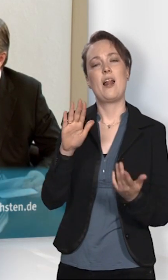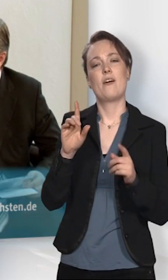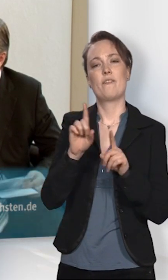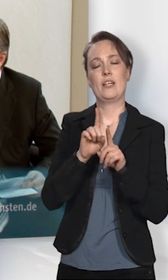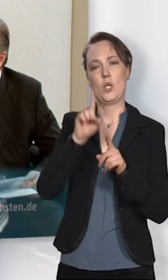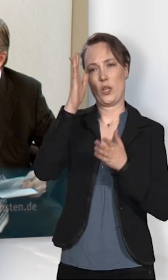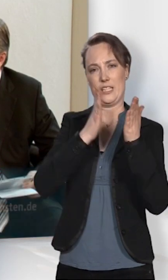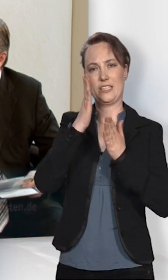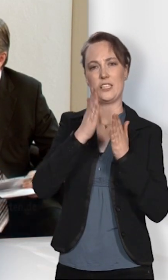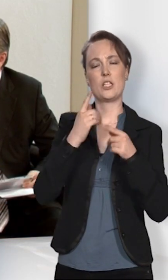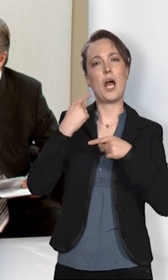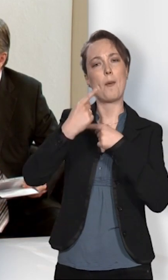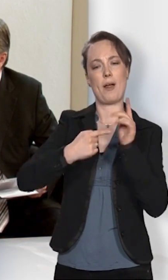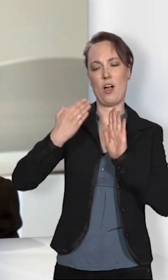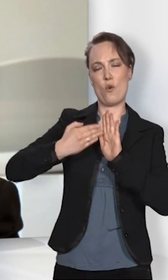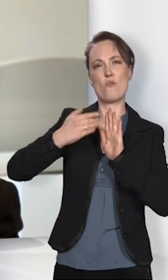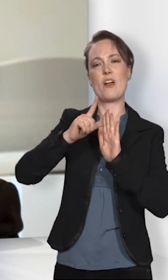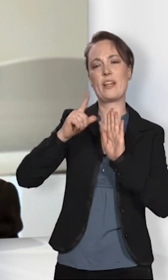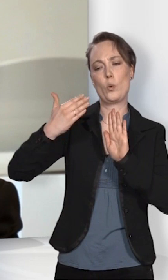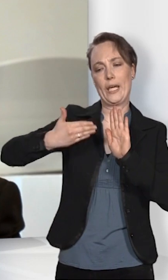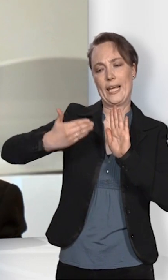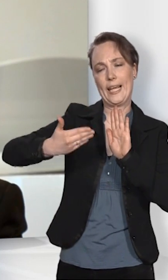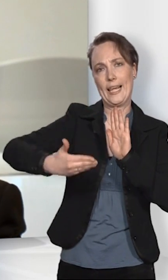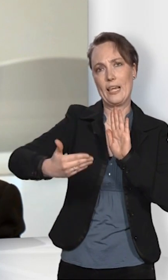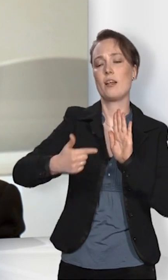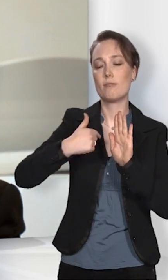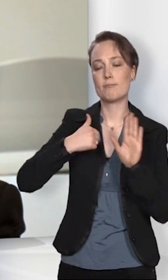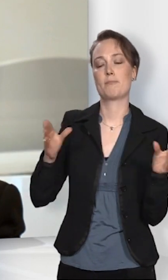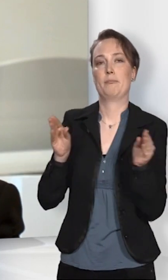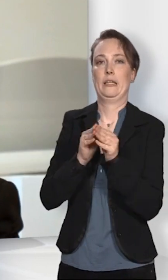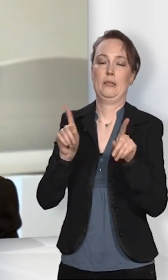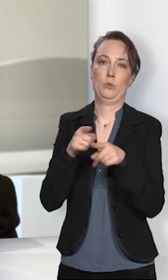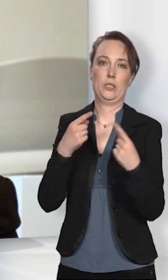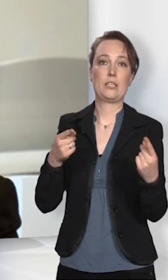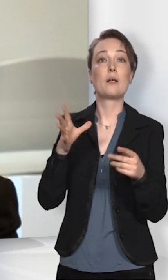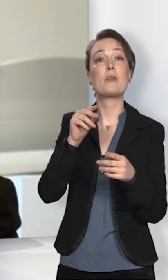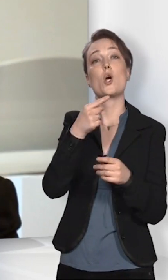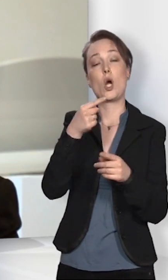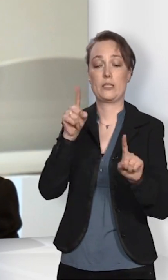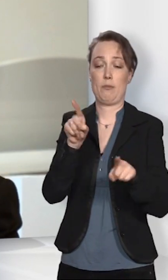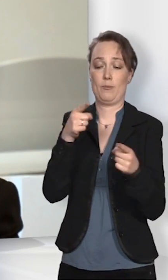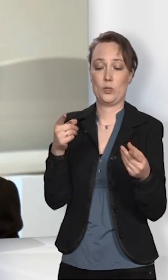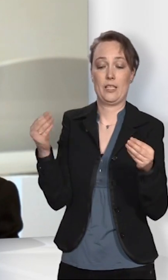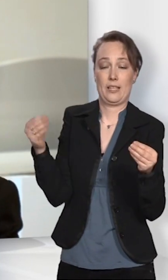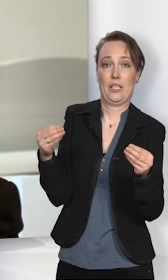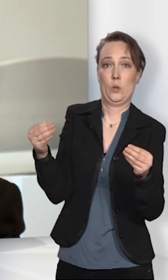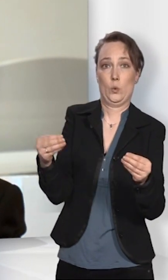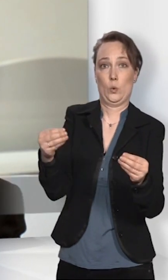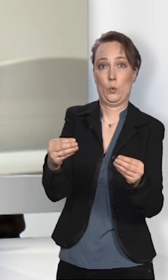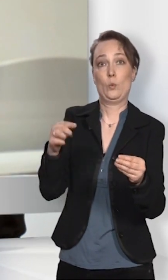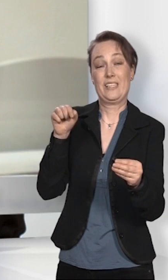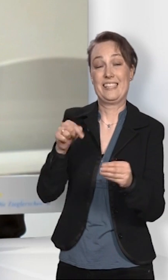Stationen eines Gottesdienstes mit Musik zu versehen, mit Gospelmusik zu versehen, und das direkt